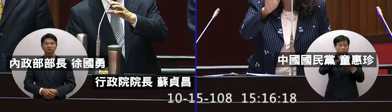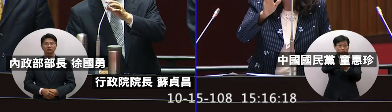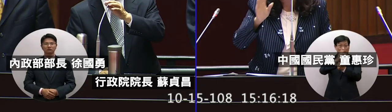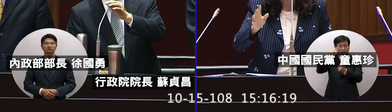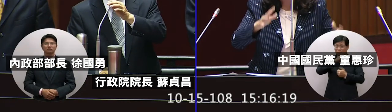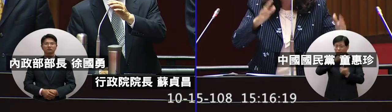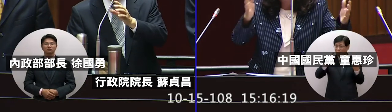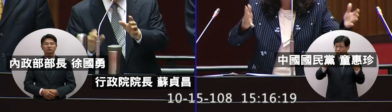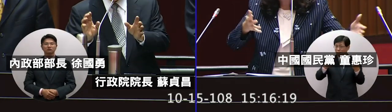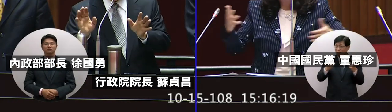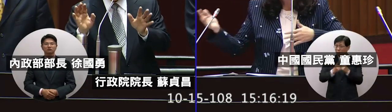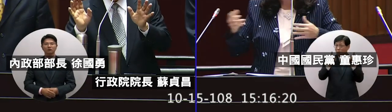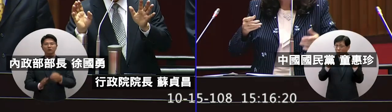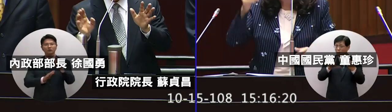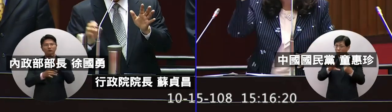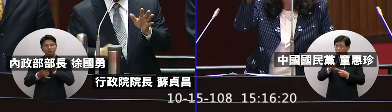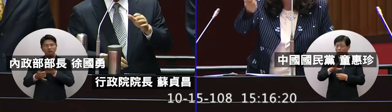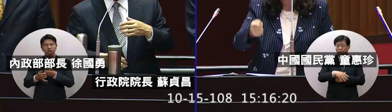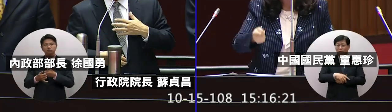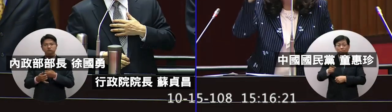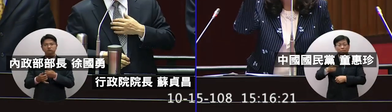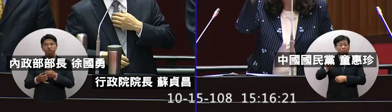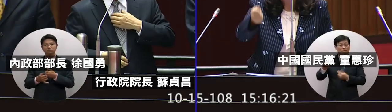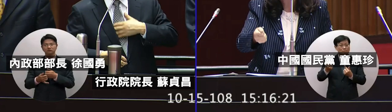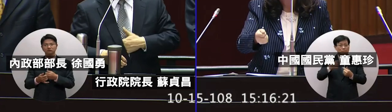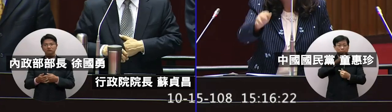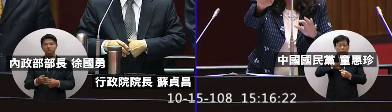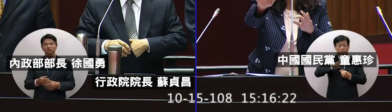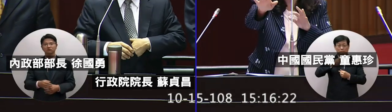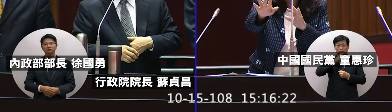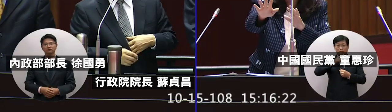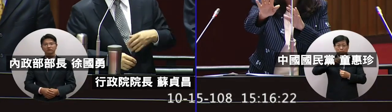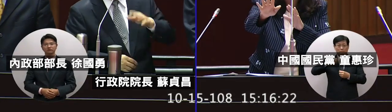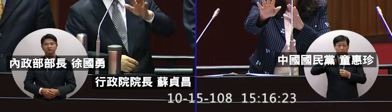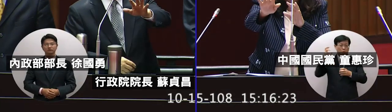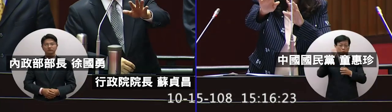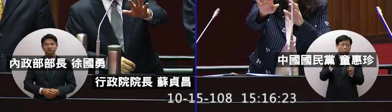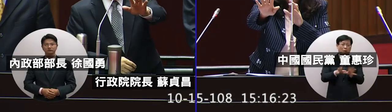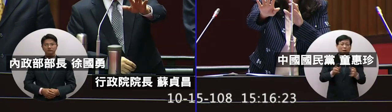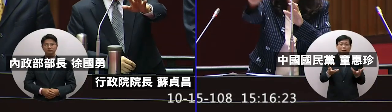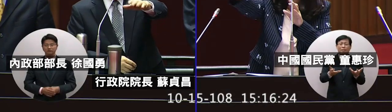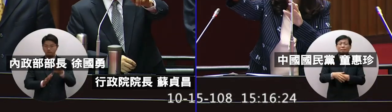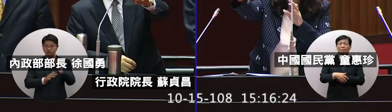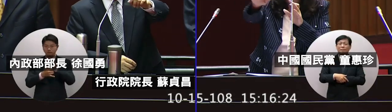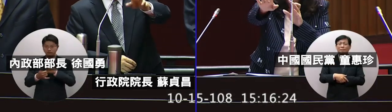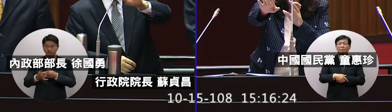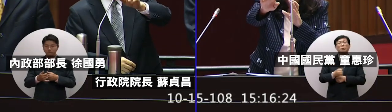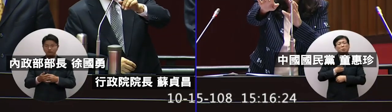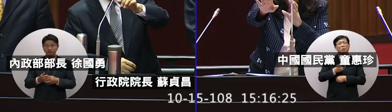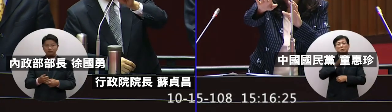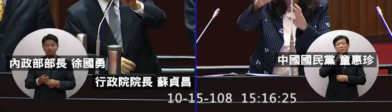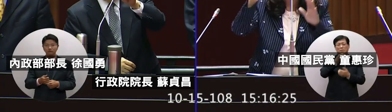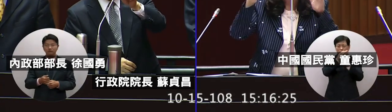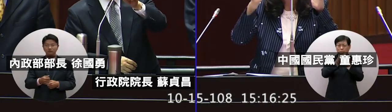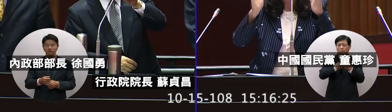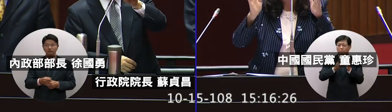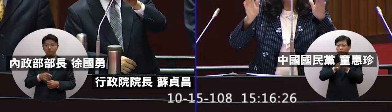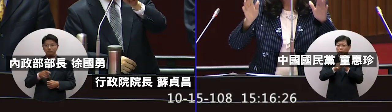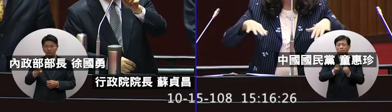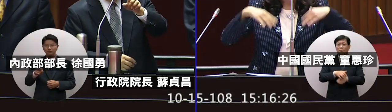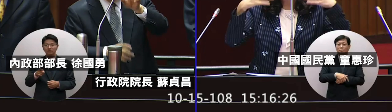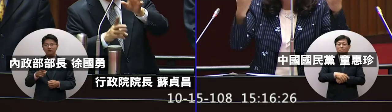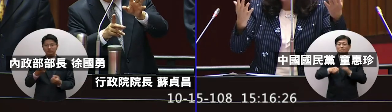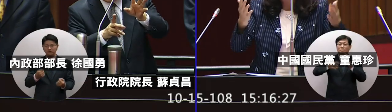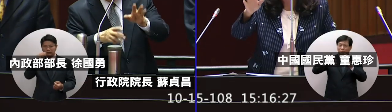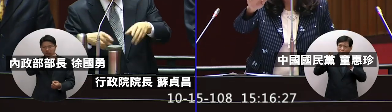候，是不是也有这样子的事情？就是说他们发生这个丢掷汽油弹。好，没关系，院长，我只要告诉你，你要接受我的时间，我告诉你。 你比较